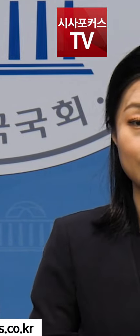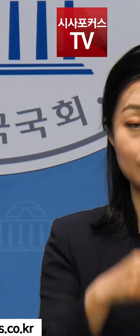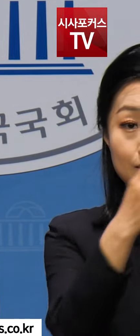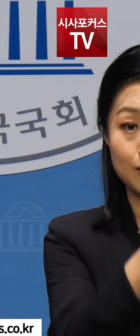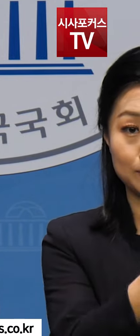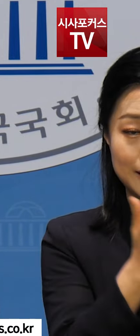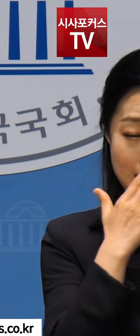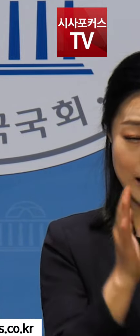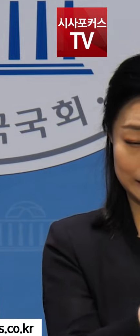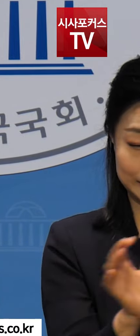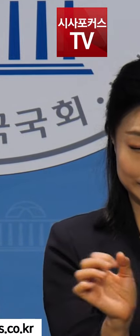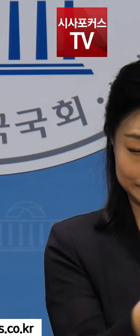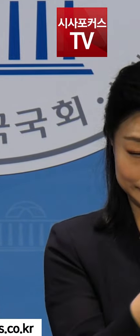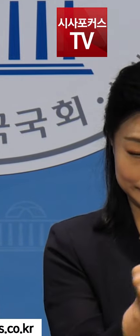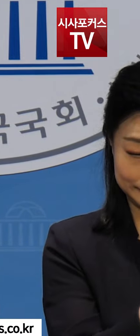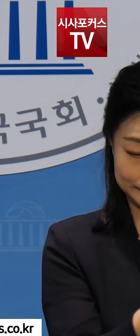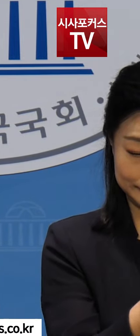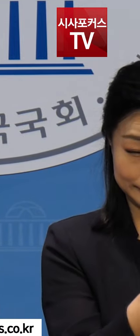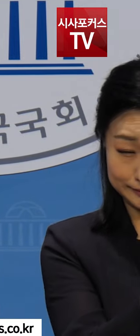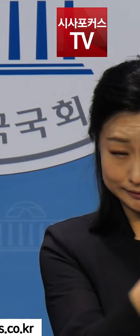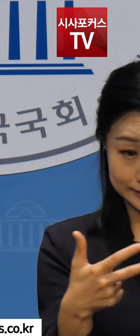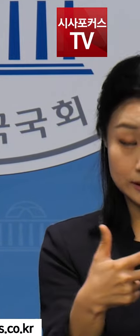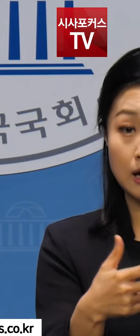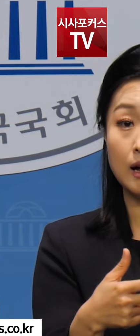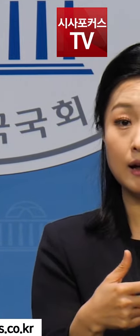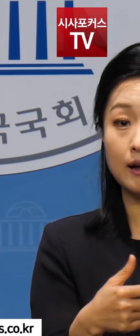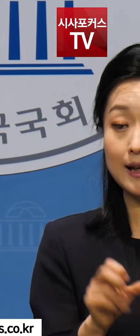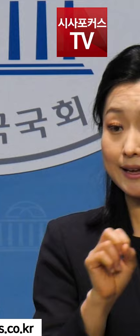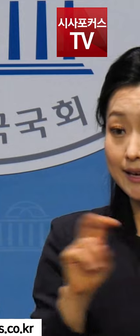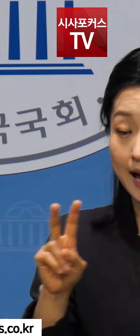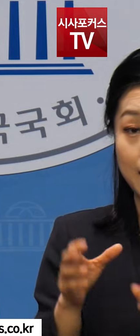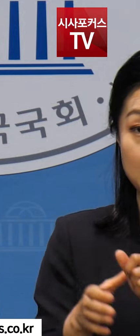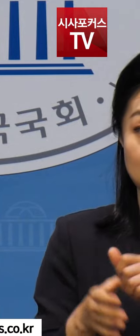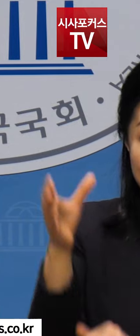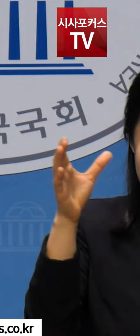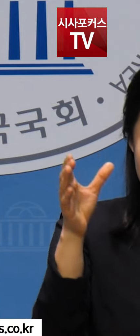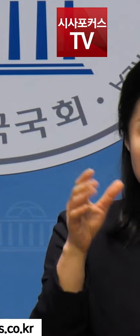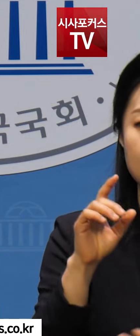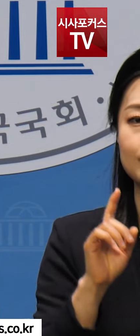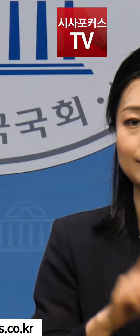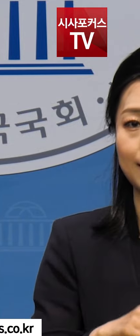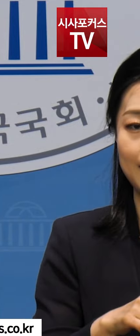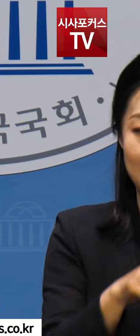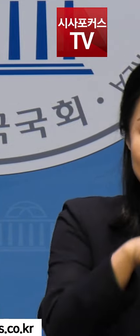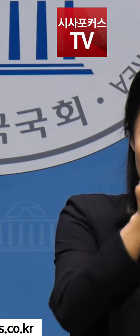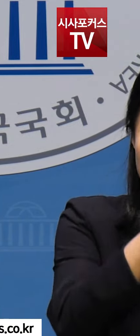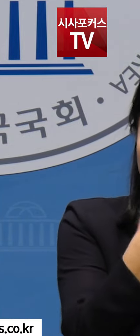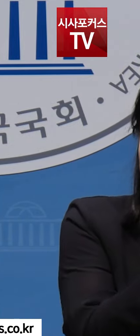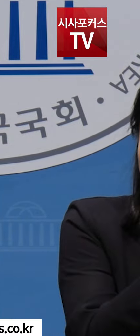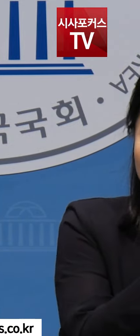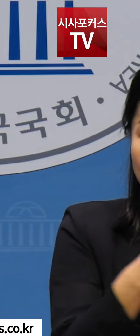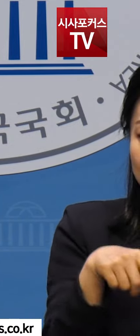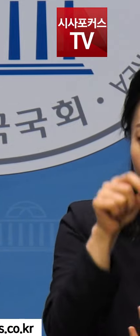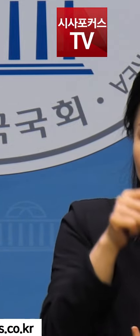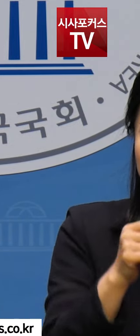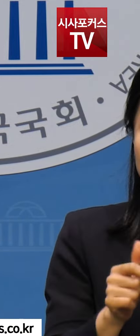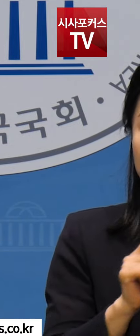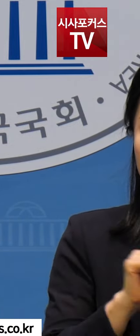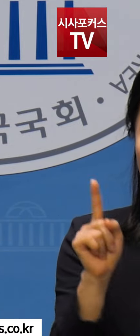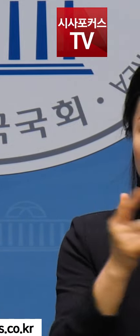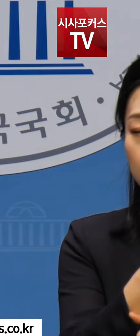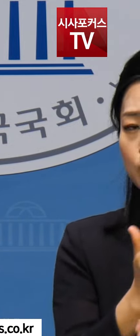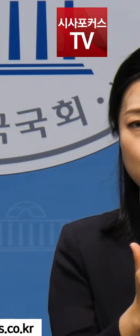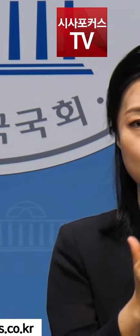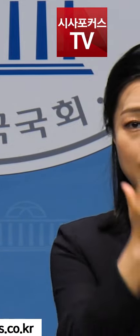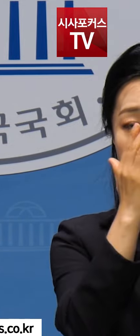정치검찰의 짜맞추기식 수사 및 사건 만들기 등 야당 인사에 대한 선택적 수사, 선택적 기소 행태가 도를